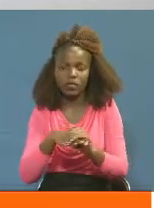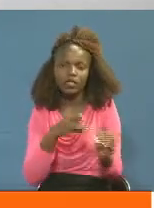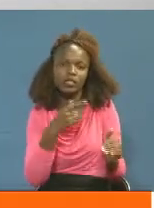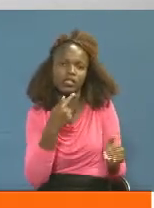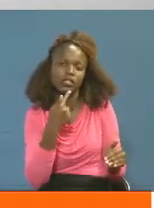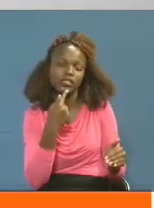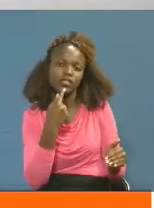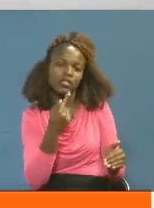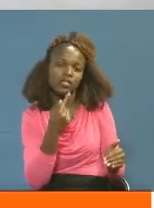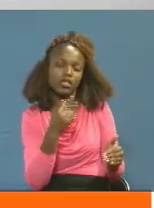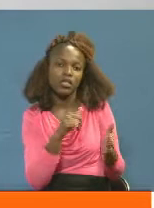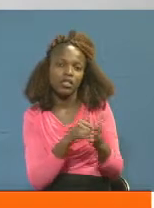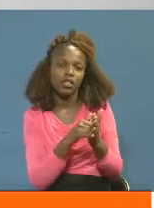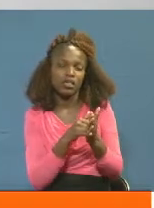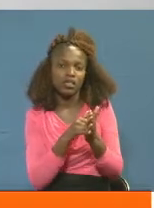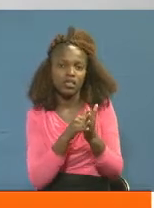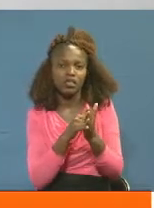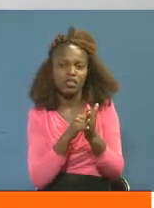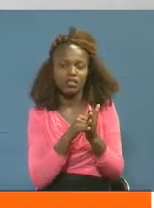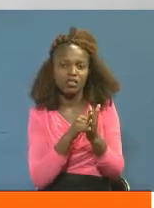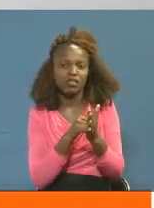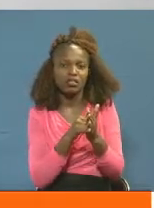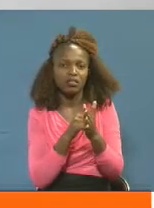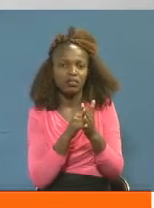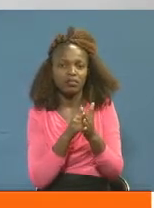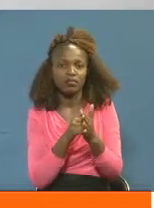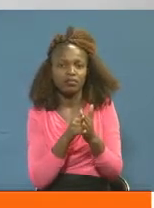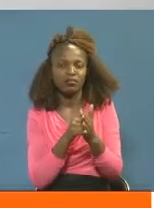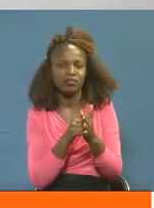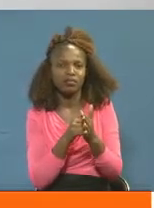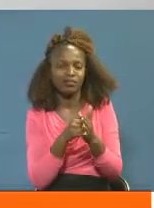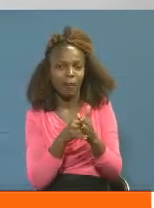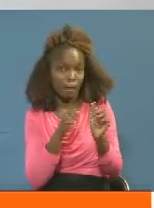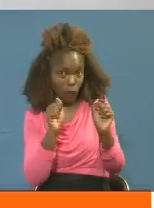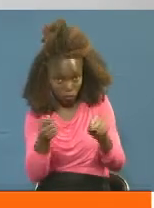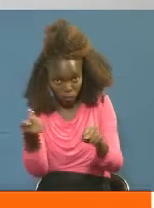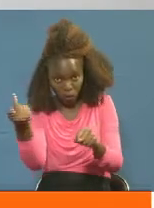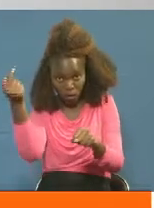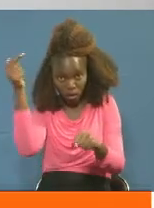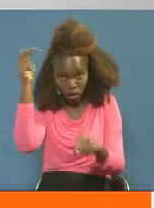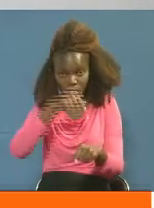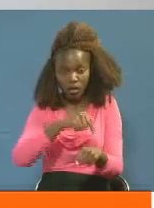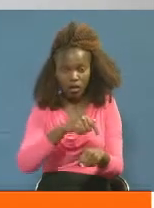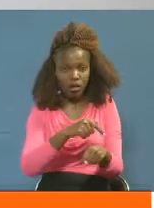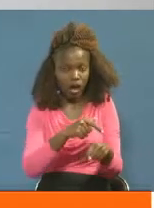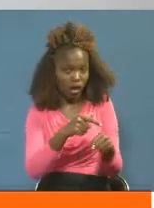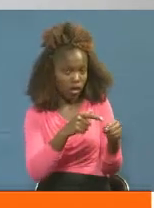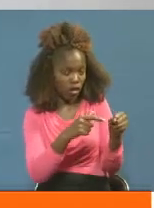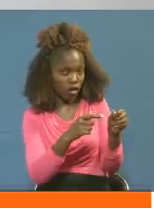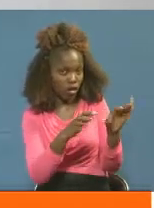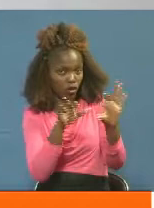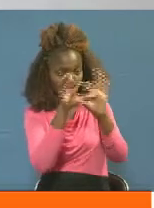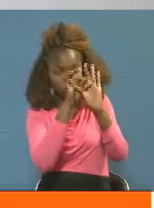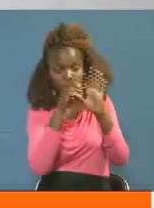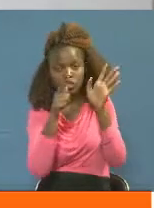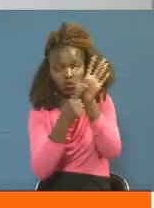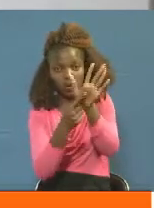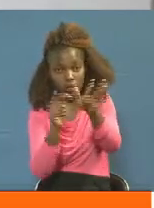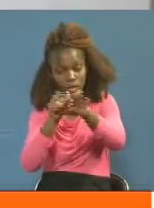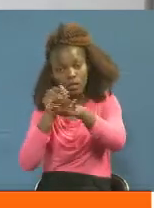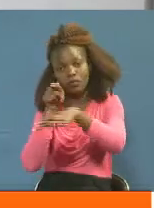Tukasema hatuwezi kukosa kuja na kuonesha umoja wetu nani wakati